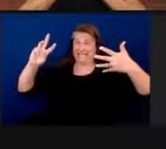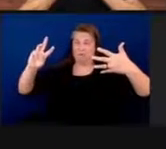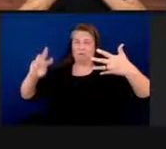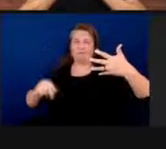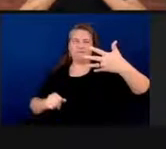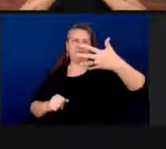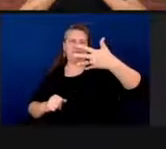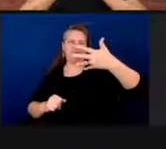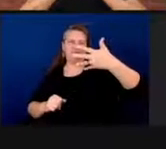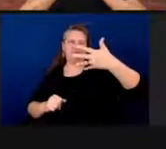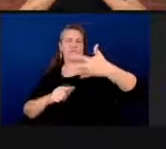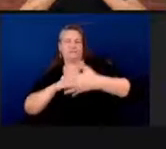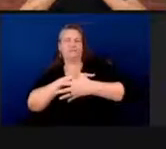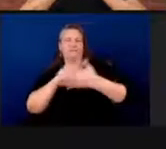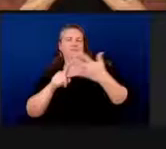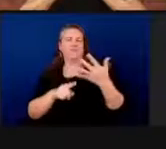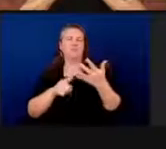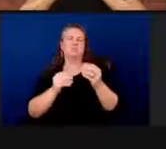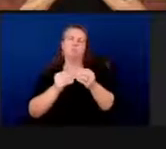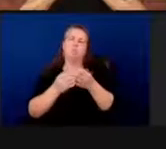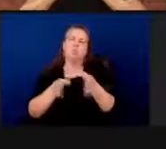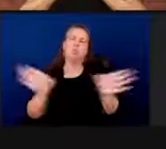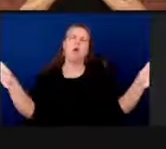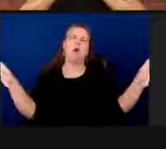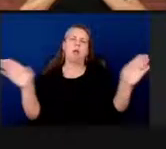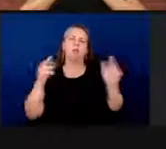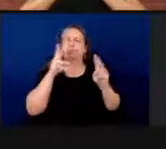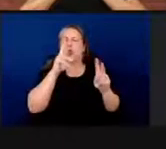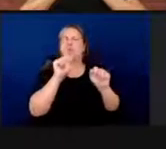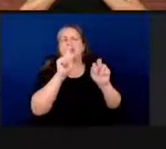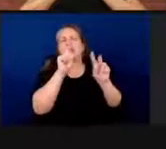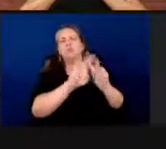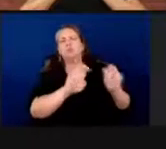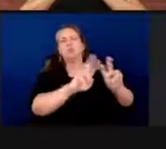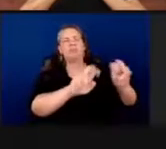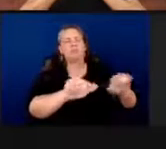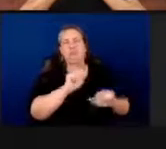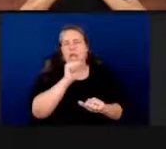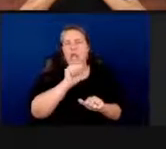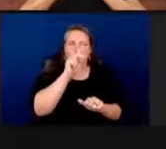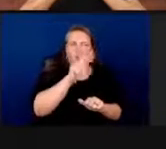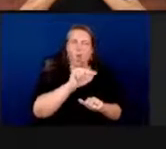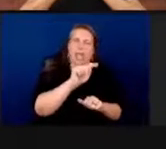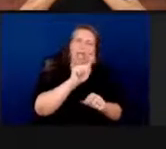5 وبدل 6 هي لكي نبقى مركزين على الاستكشاف.